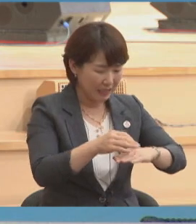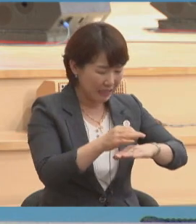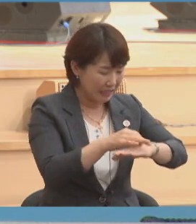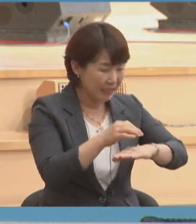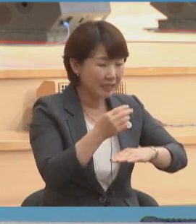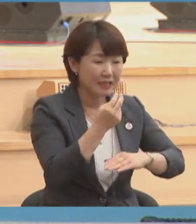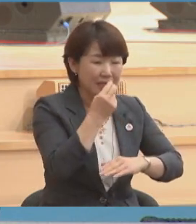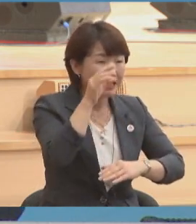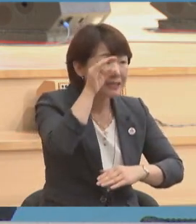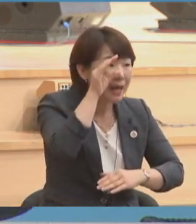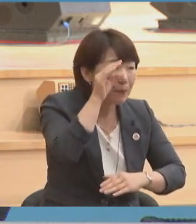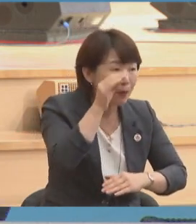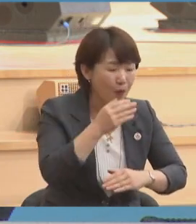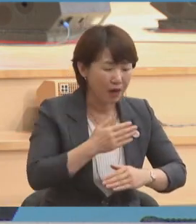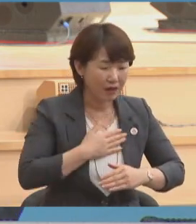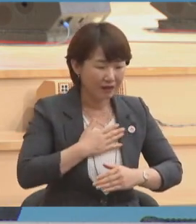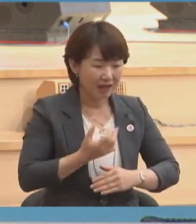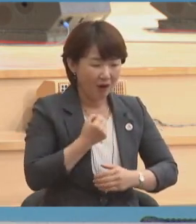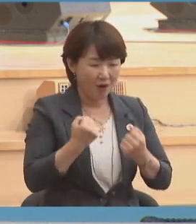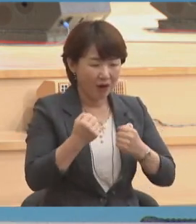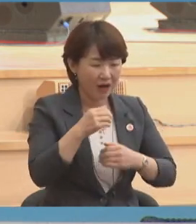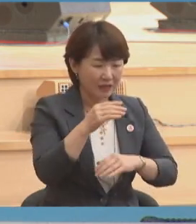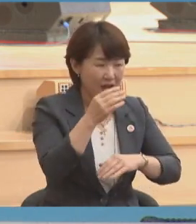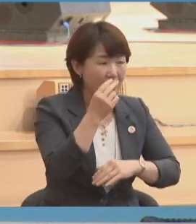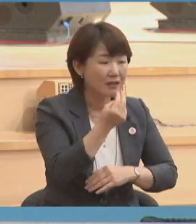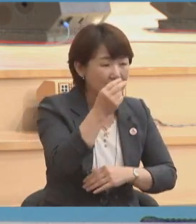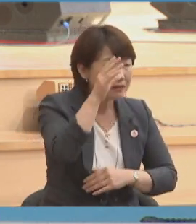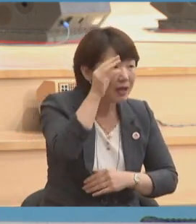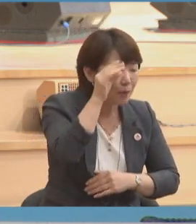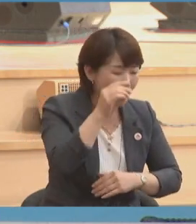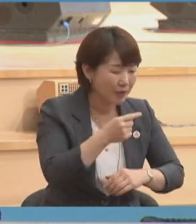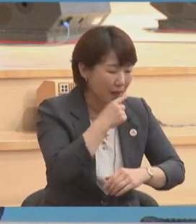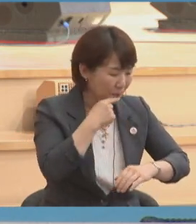몸이, 내 세포가, 내 혈액이,